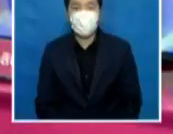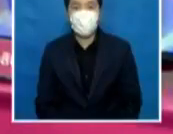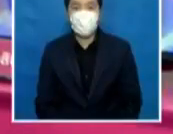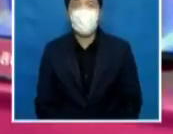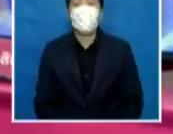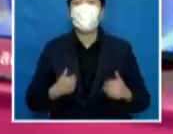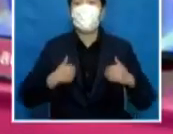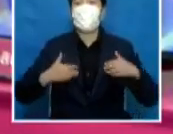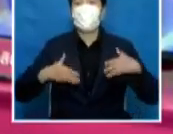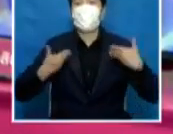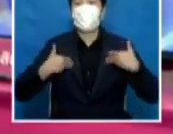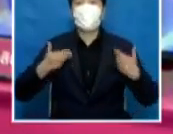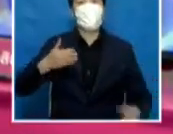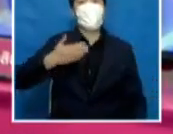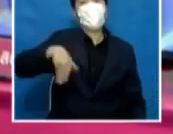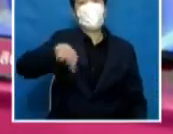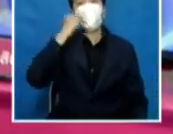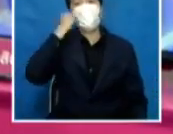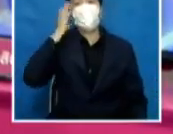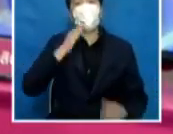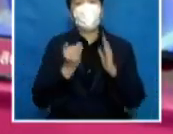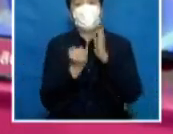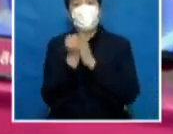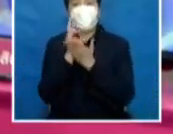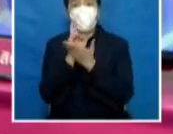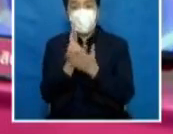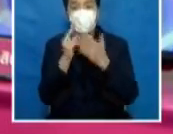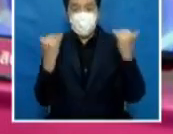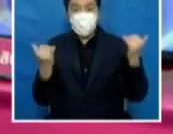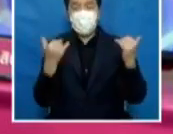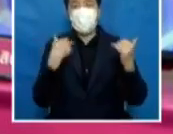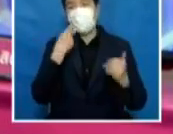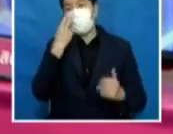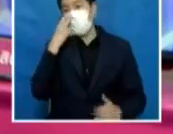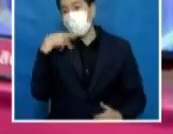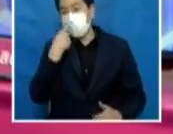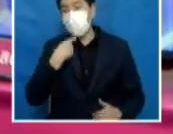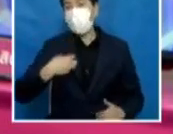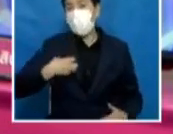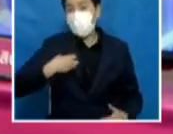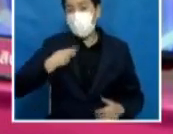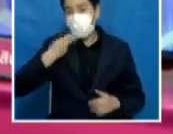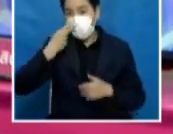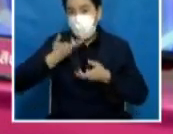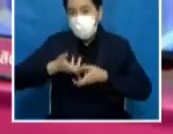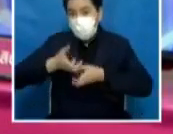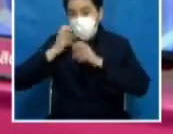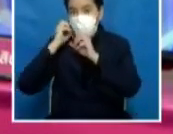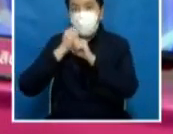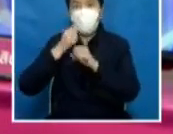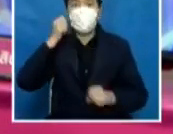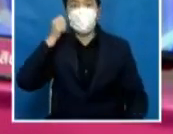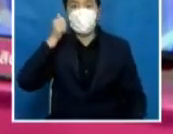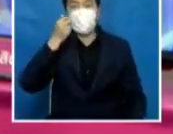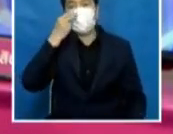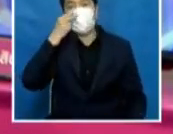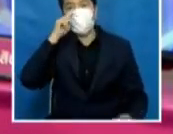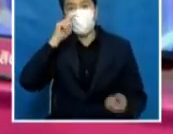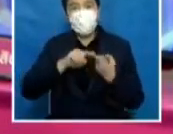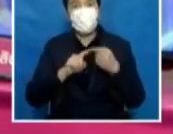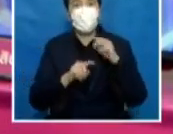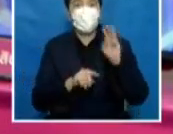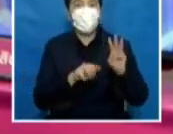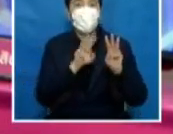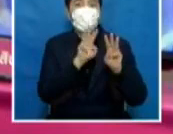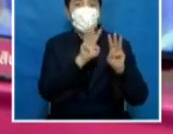ต้องขอแสดงความยินดีกับทุกท่านที่ถูกรางวัลด้วยนะคะและคุณผู้ชมท่านใดที่ประสงค์จะตรวจรางวัลย้อนหลังสามารถเข้ามาดูได้นะคะที่เว็บ